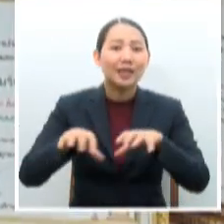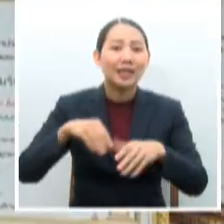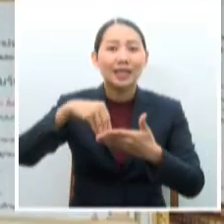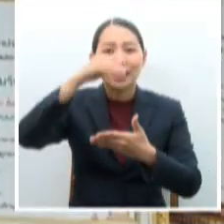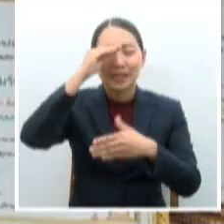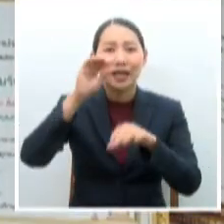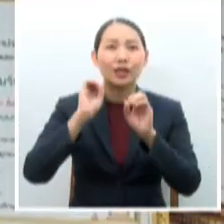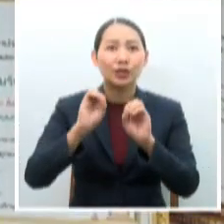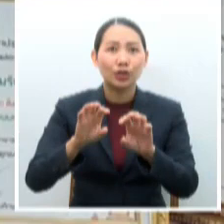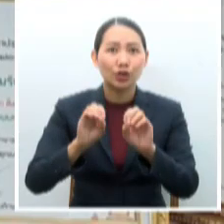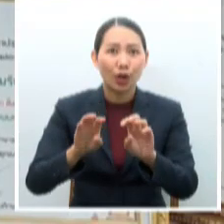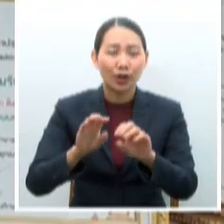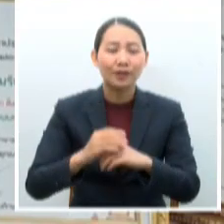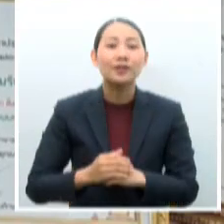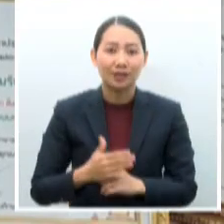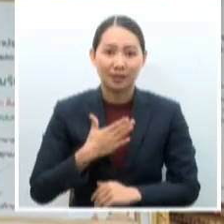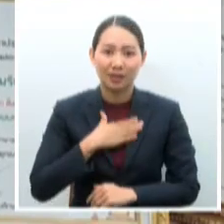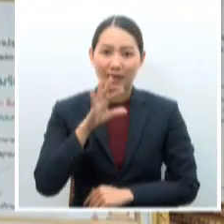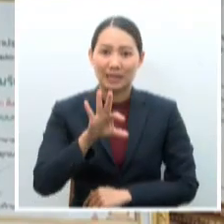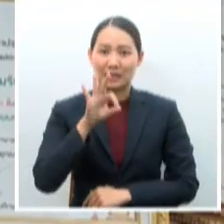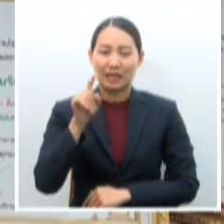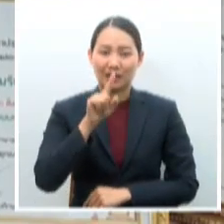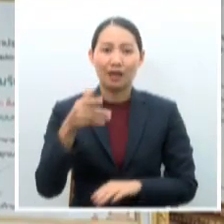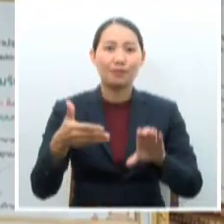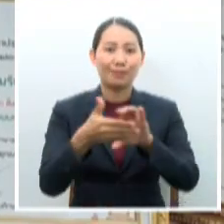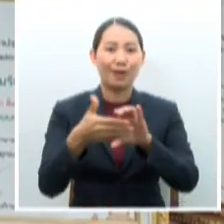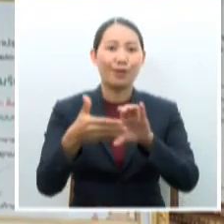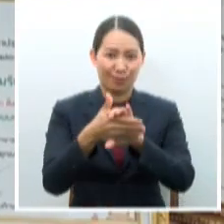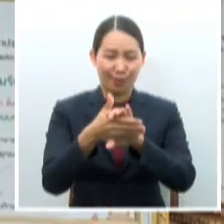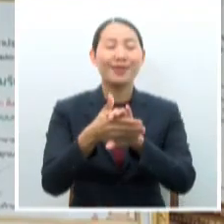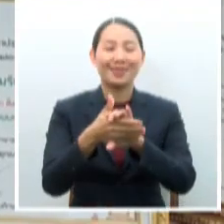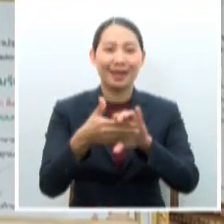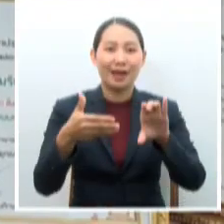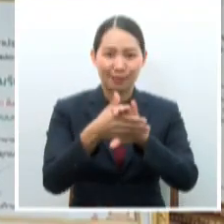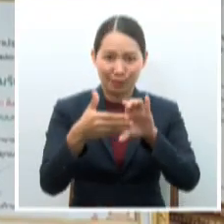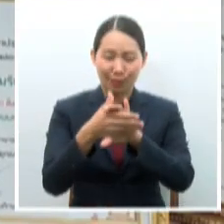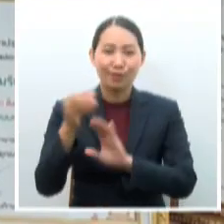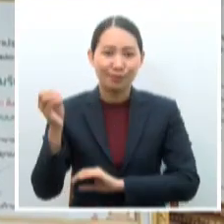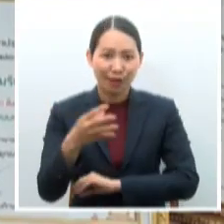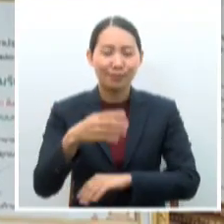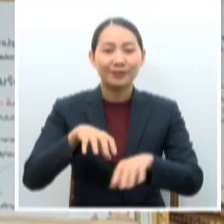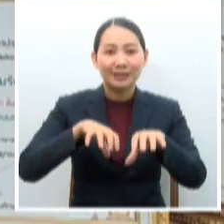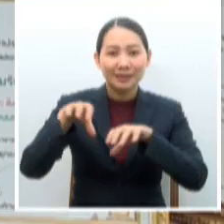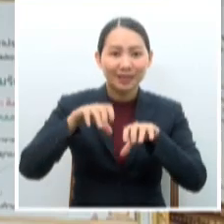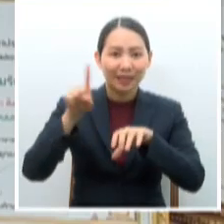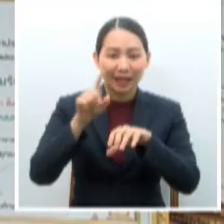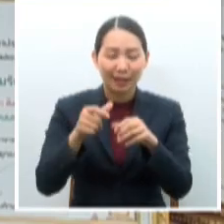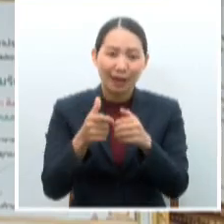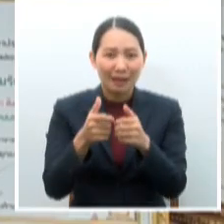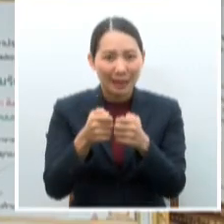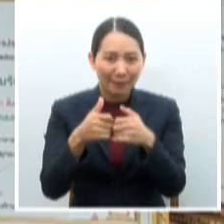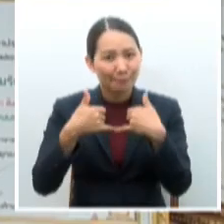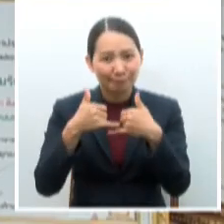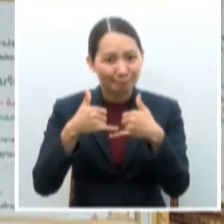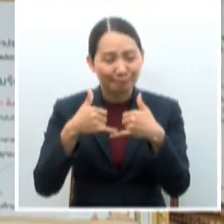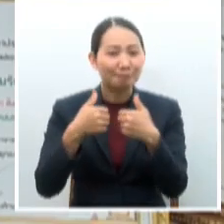คนคล้องใจเนี่ยคุณครูก็เลือกใช้ PowerPoint ร่วมกับ ClassPoint ในการจัดทำเกมขึ้นมาเพื่อให้เด็กๆได้เลือกว่าตัวเองเนี่ยจ